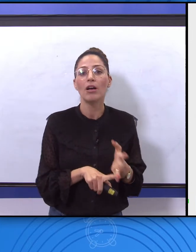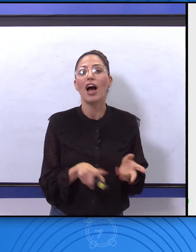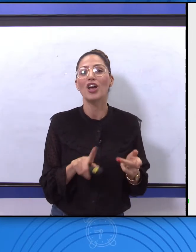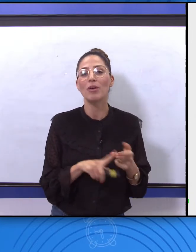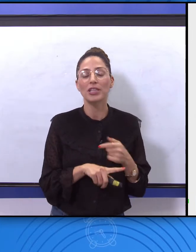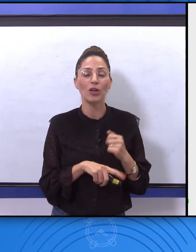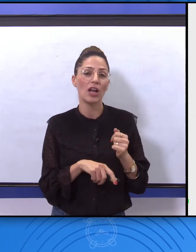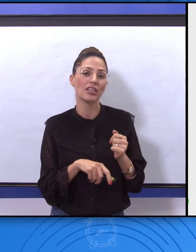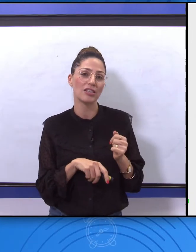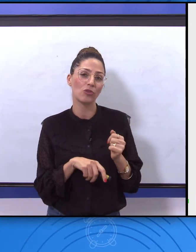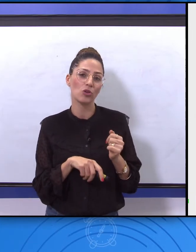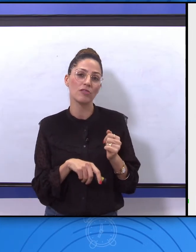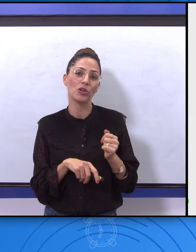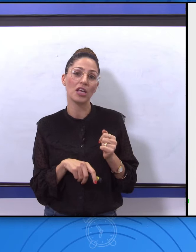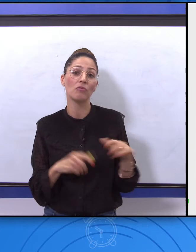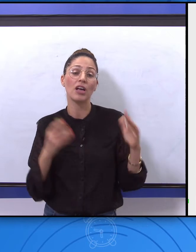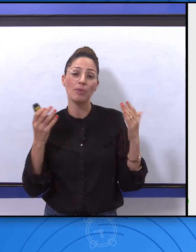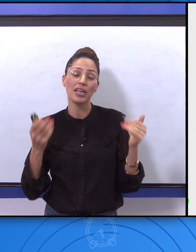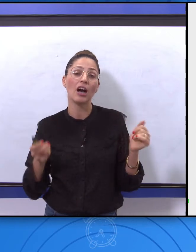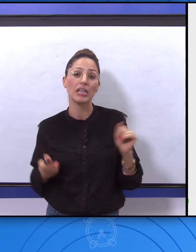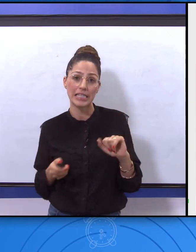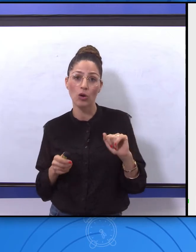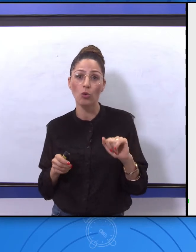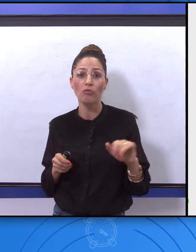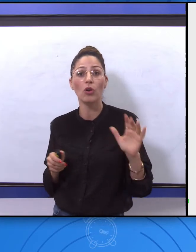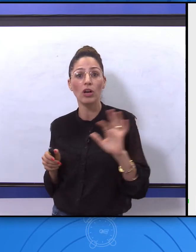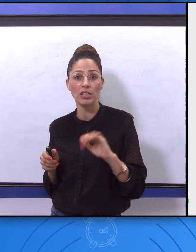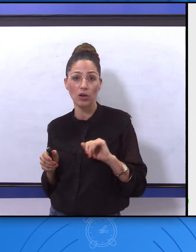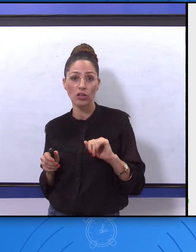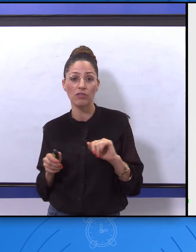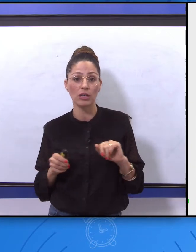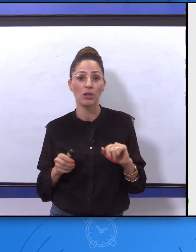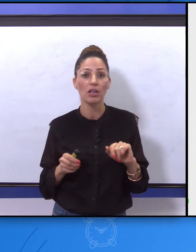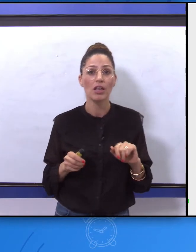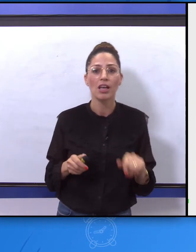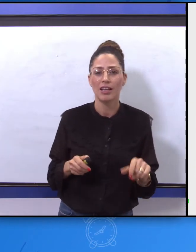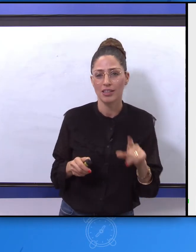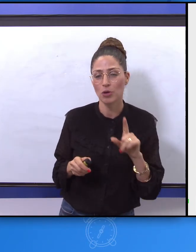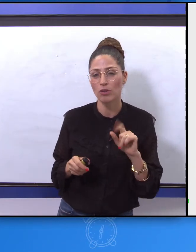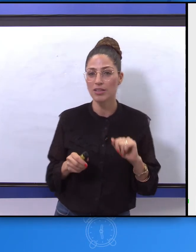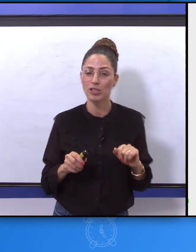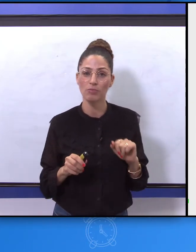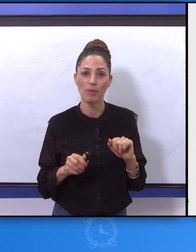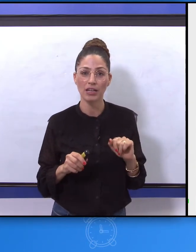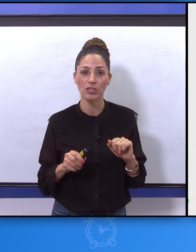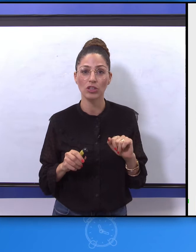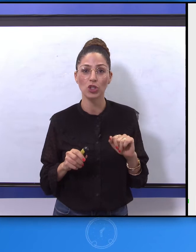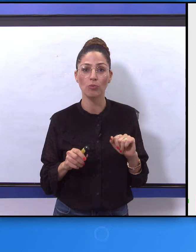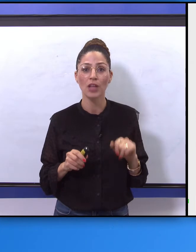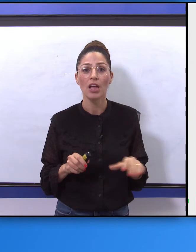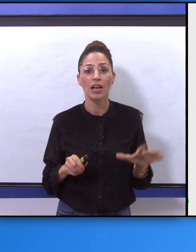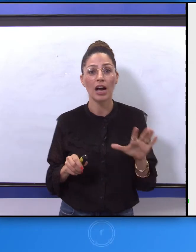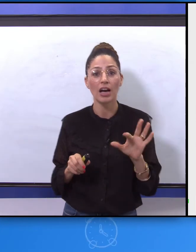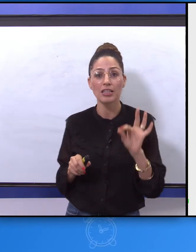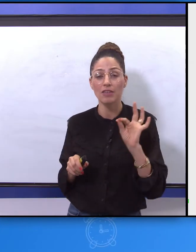פחם. היום גם התחילו להכניס אפרונות צבעוניים וגם הנייר אריזה חום ולא רק על ניירות לבנים. אתם יכולים לנסות בבית לעשות